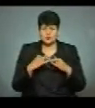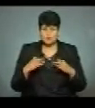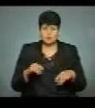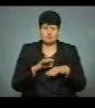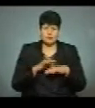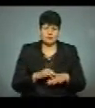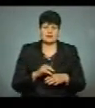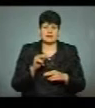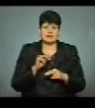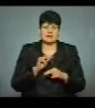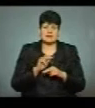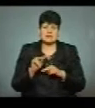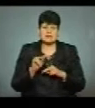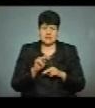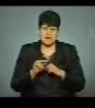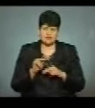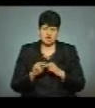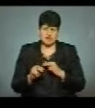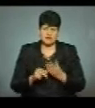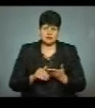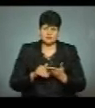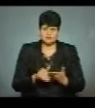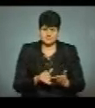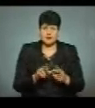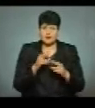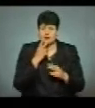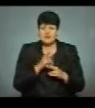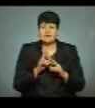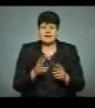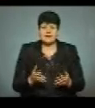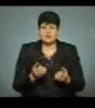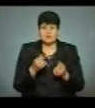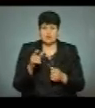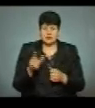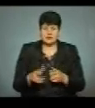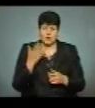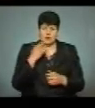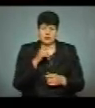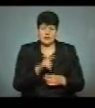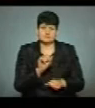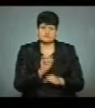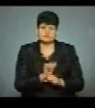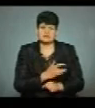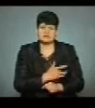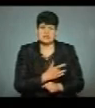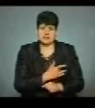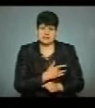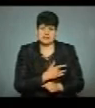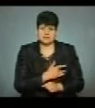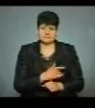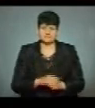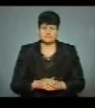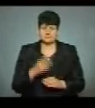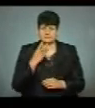навчання з домедичної допомоги. Віола Сваржевська демонструє, як рятувати людину, коли в неї зупинилося серце. Інструкторка імітує